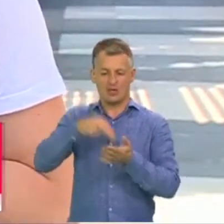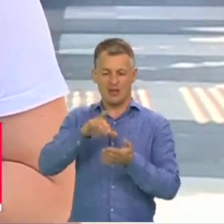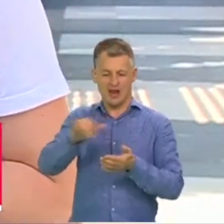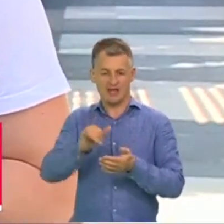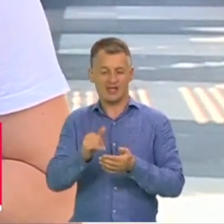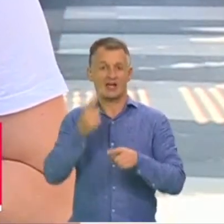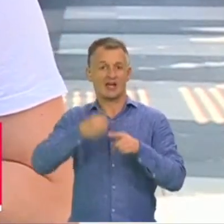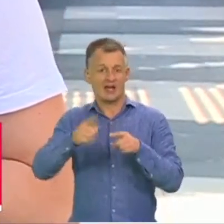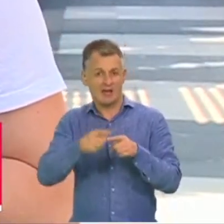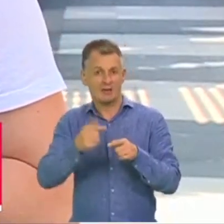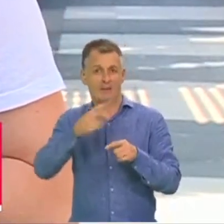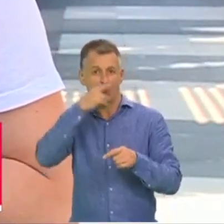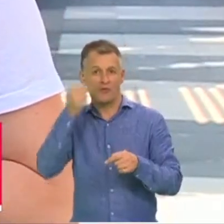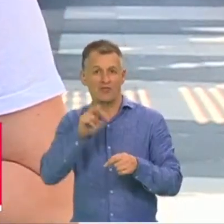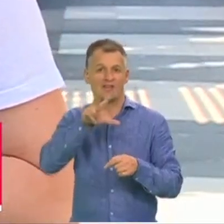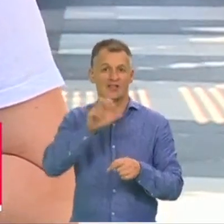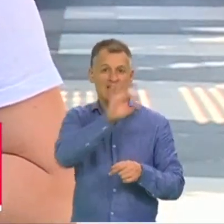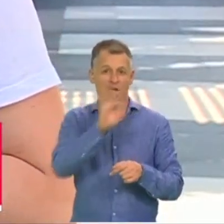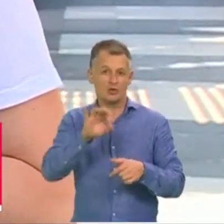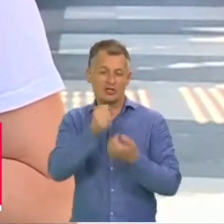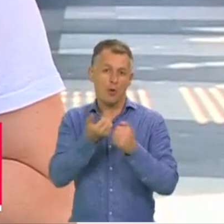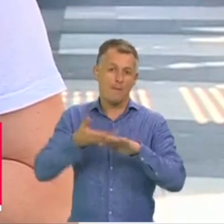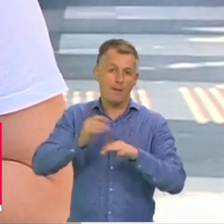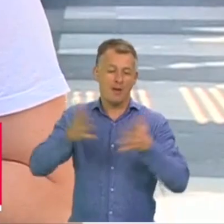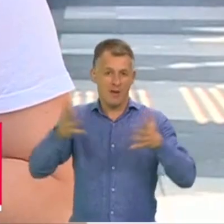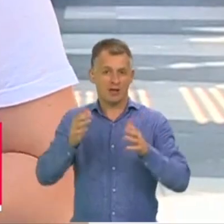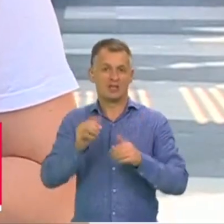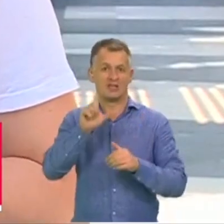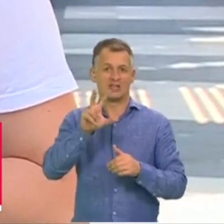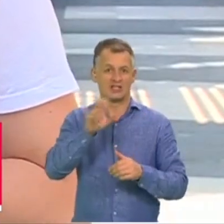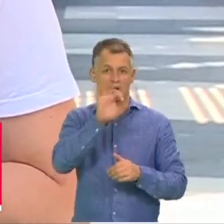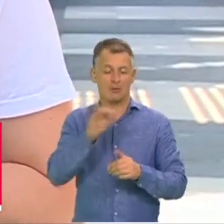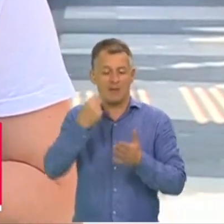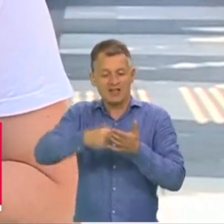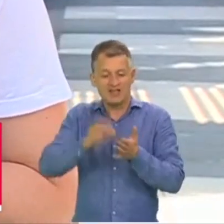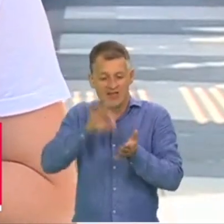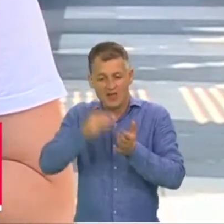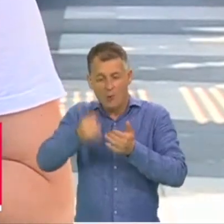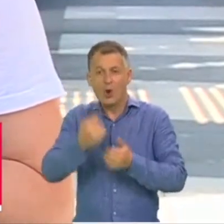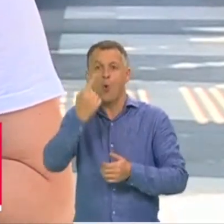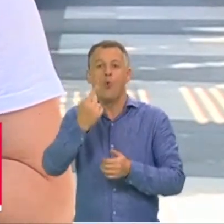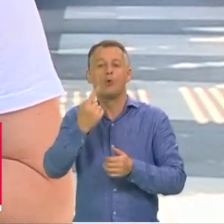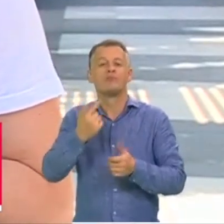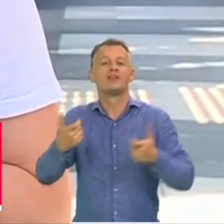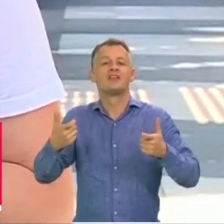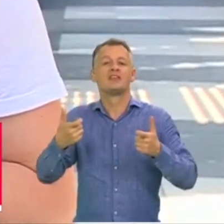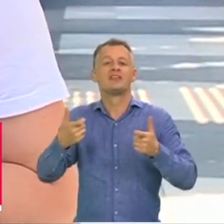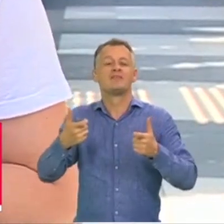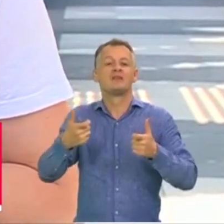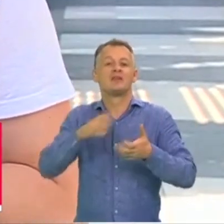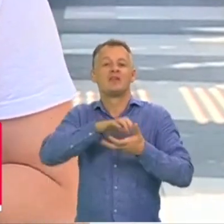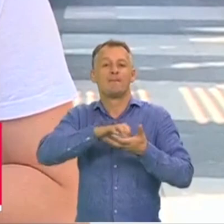a profitabilității de 30% sau mai mare de 30%, să plătească de această dată doar un impozit pe profit